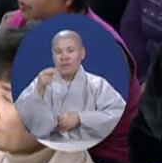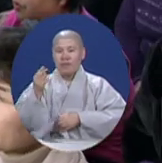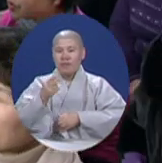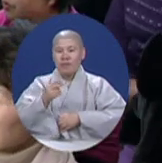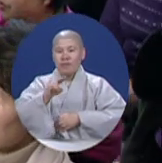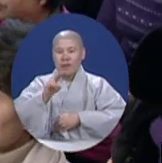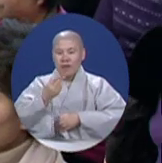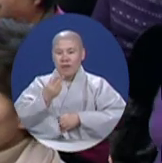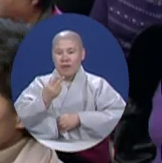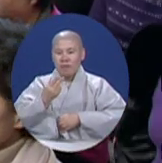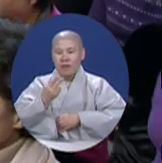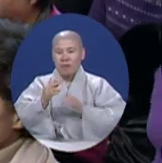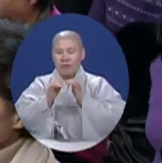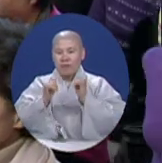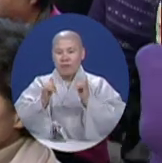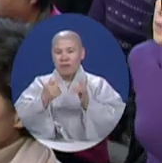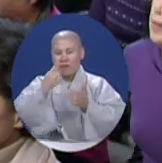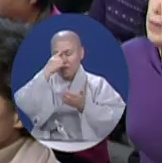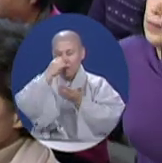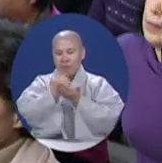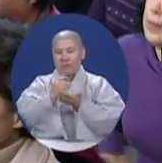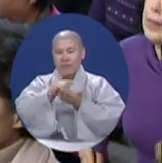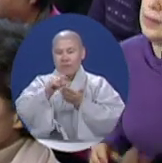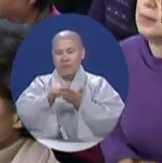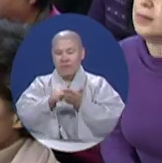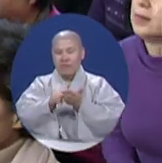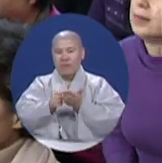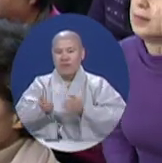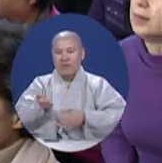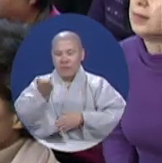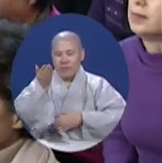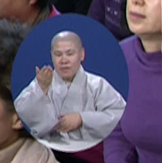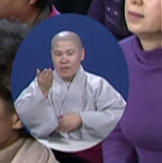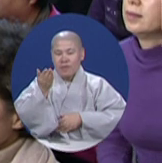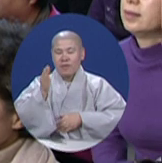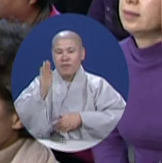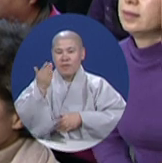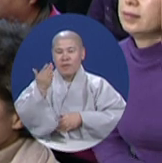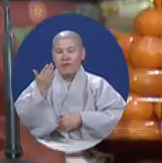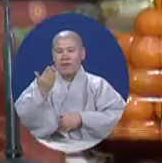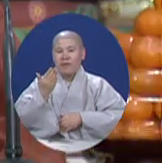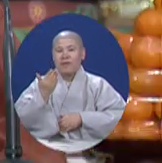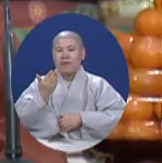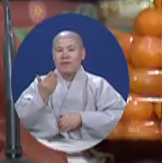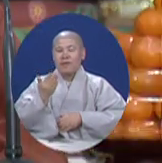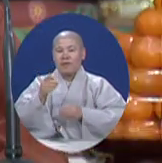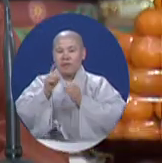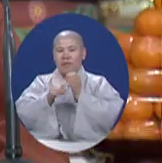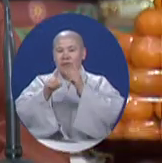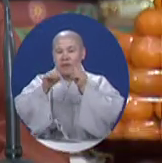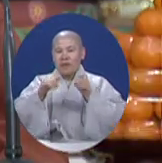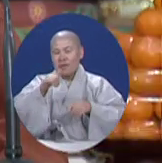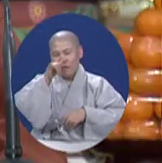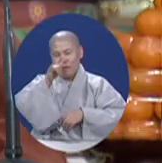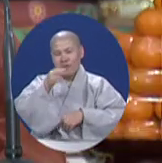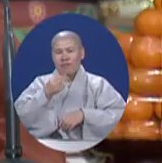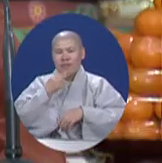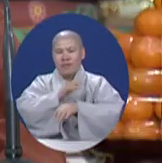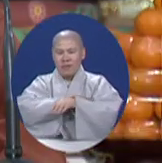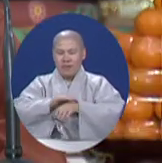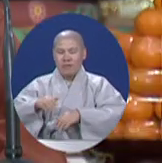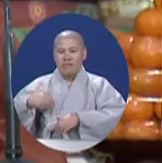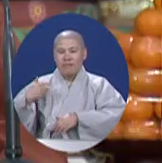또 200명이 넘는 사찰이 우리나라에 있는지는 모르겠는데 대부분 보면